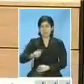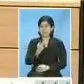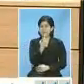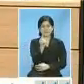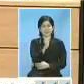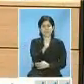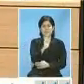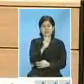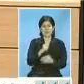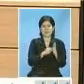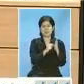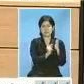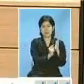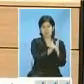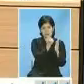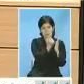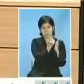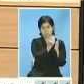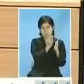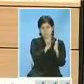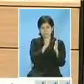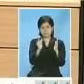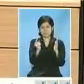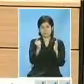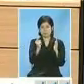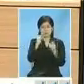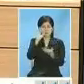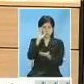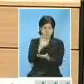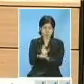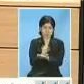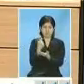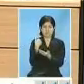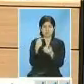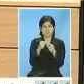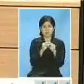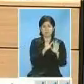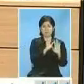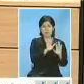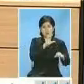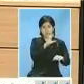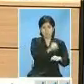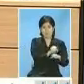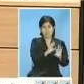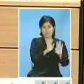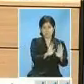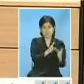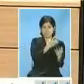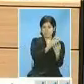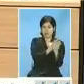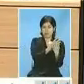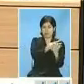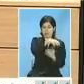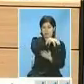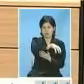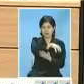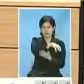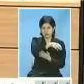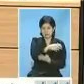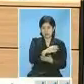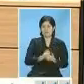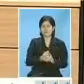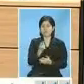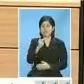กระบวนการยุติธรรมตั้งแต่ตำชั้นตำรวจฝากขังศาลและตอนหลังเนี่ยครับท่านครับคดีการเมืองหรือคดีต่างๆ